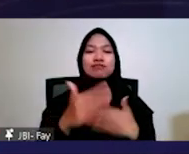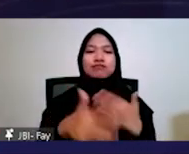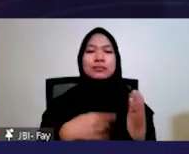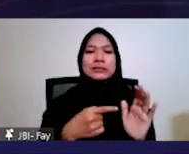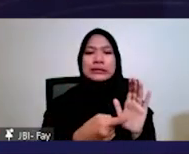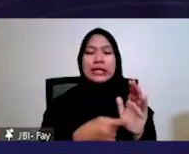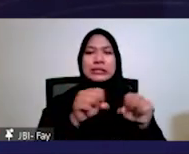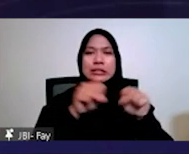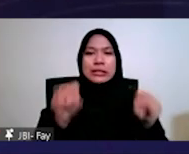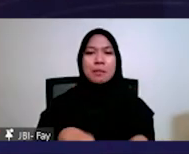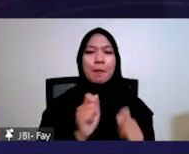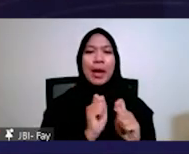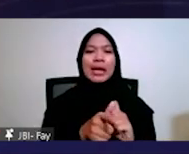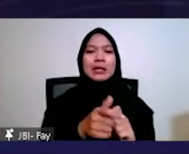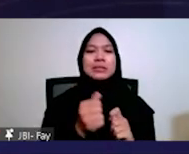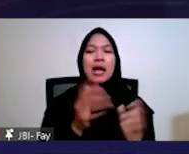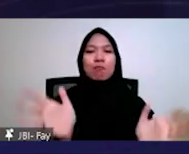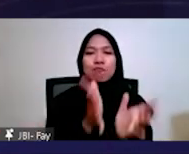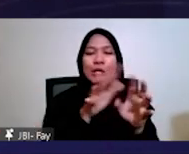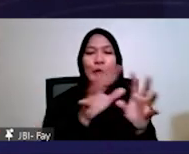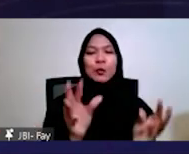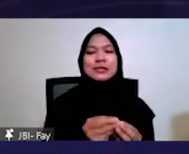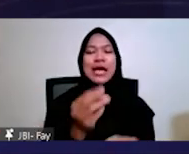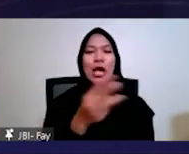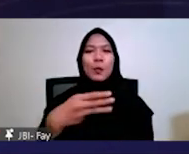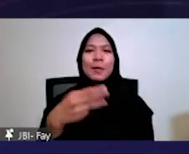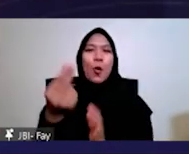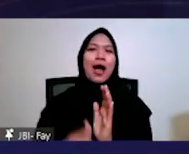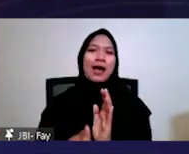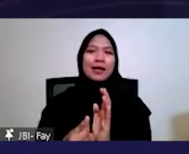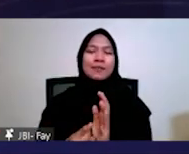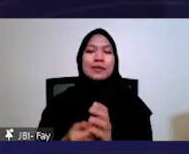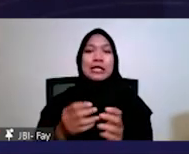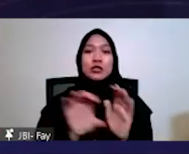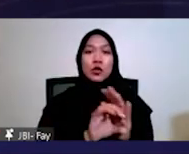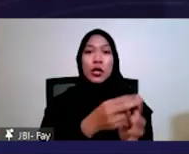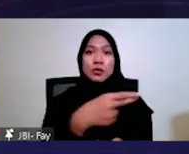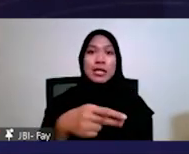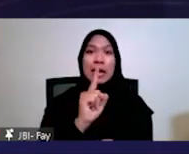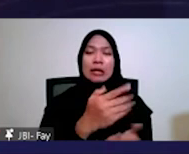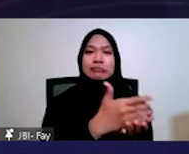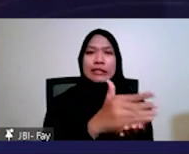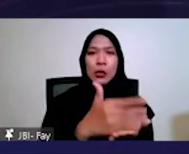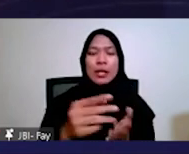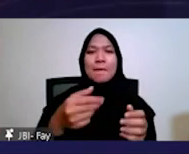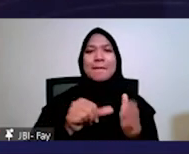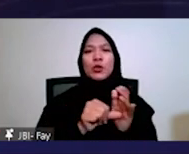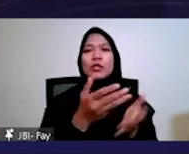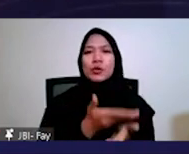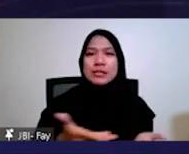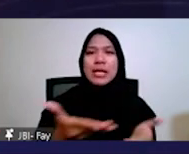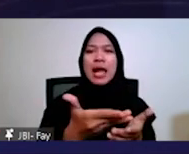pembayaran untuk semakin mendorong inklusi dan keuangan di Indonesia penyaluran Bansos elektronik transaksi keuangan